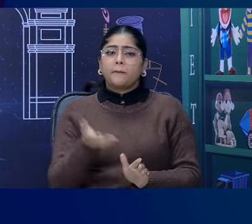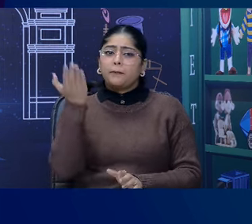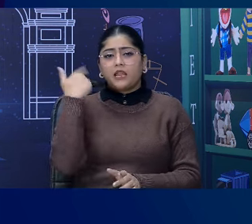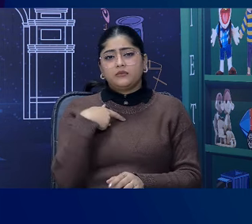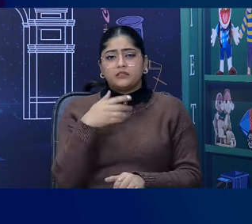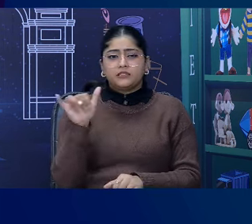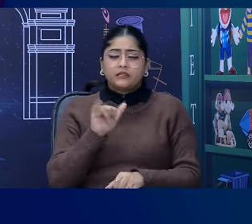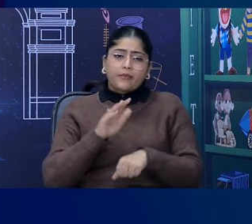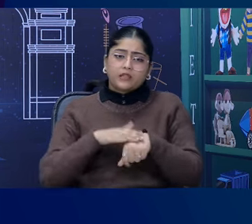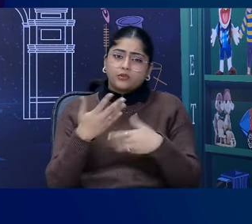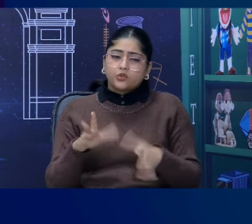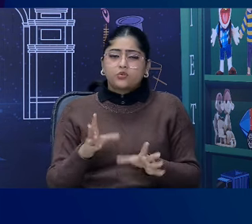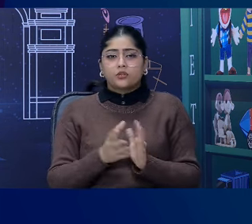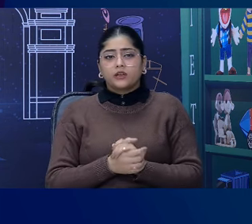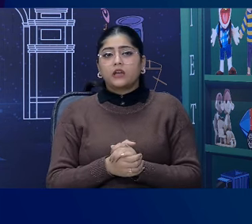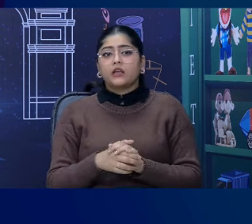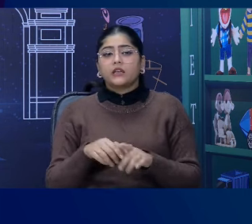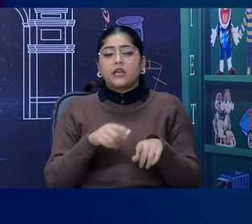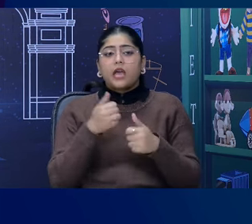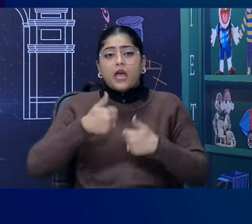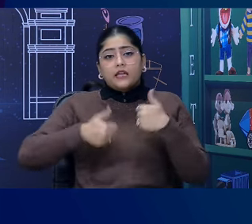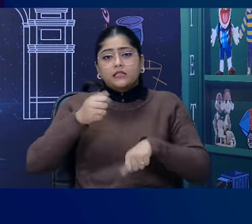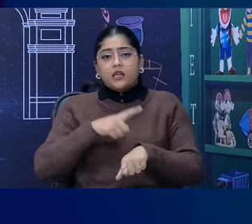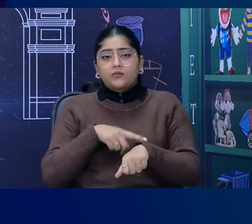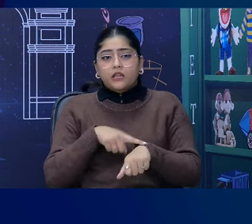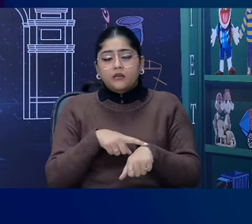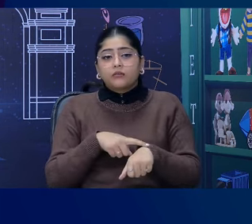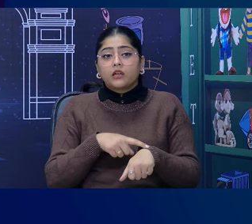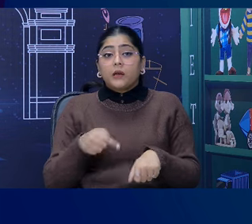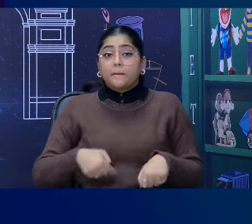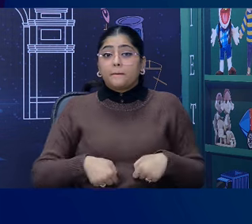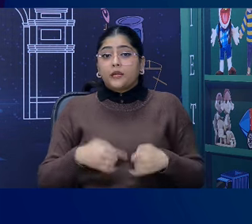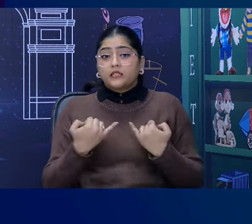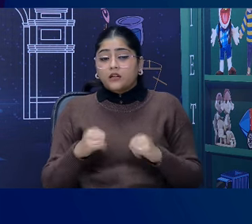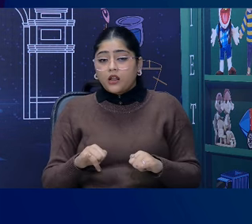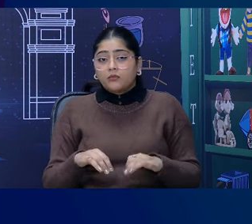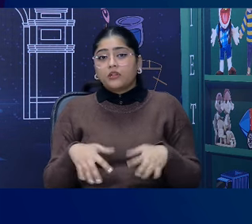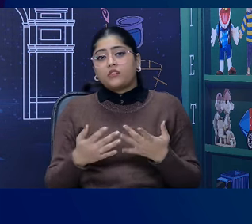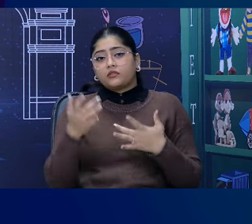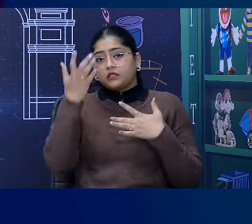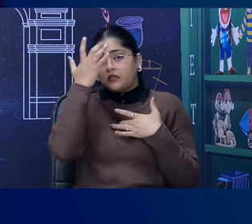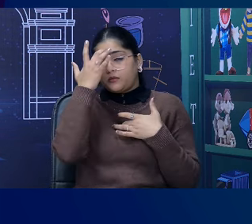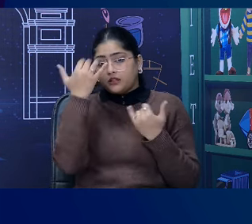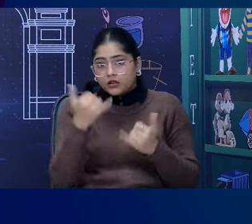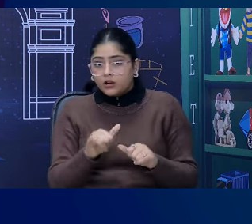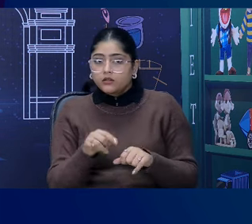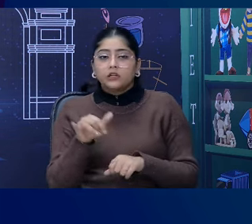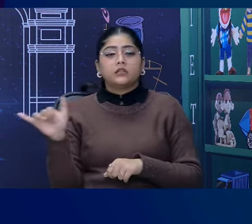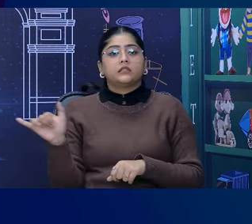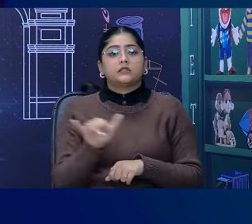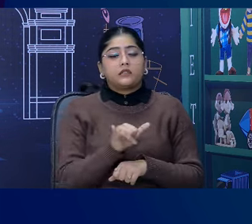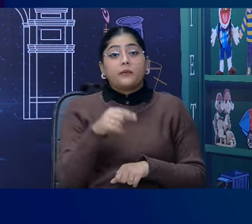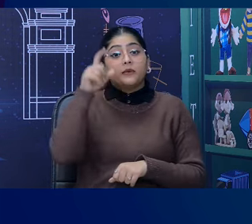थे एग्जाम्स हैं स्ट्रेसफुल सिचुएशन है कईयों का पेट खराब हो जाएगा कईयों को बुखार हो जाएगा अब देखा जाए तो यह भी सिम्टम्स है